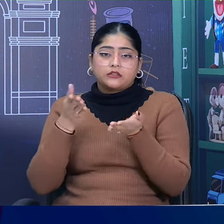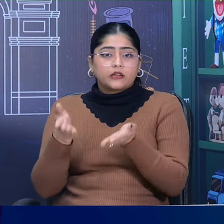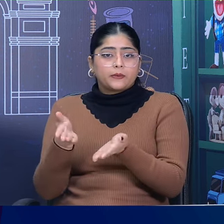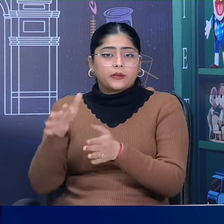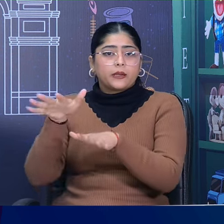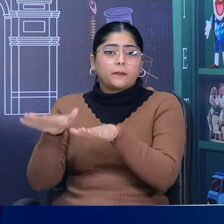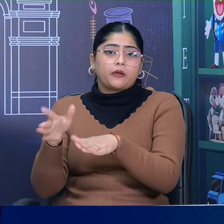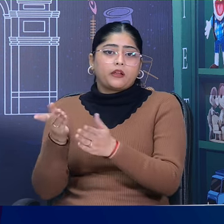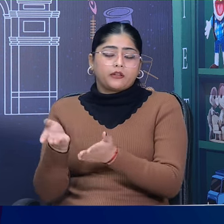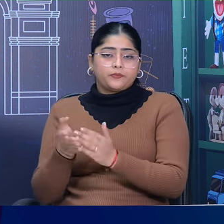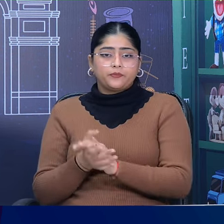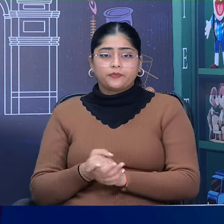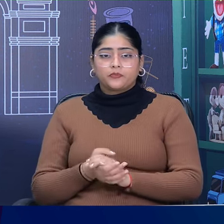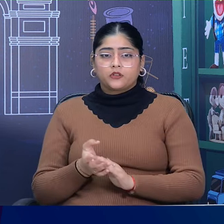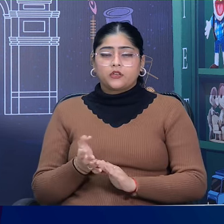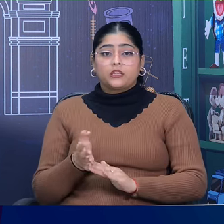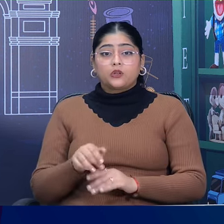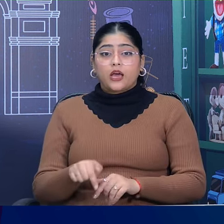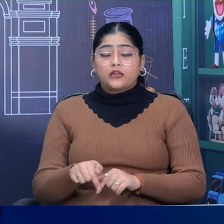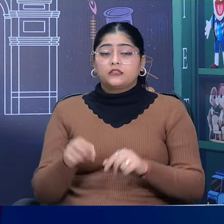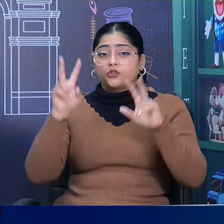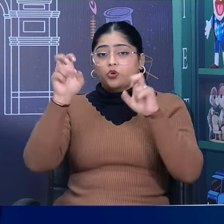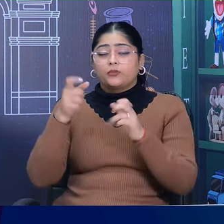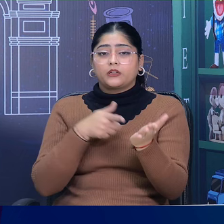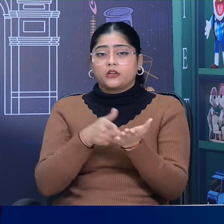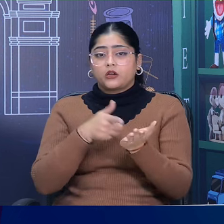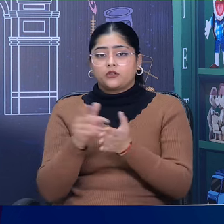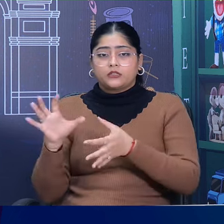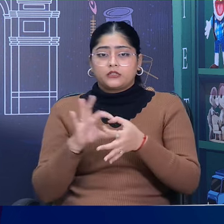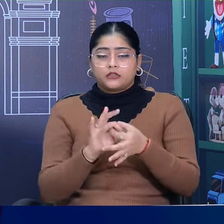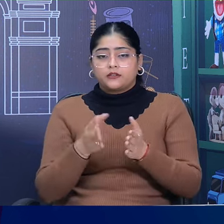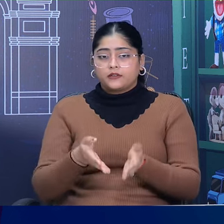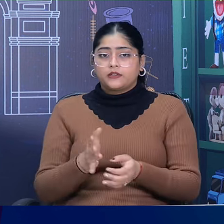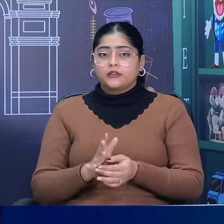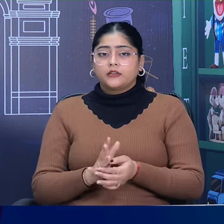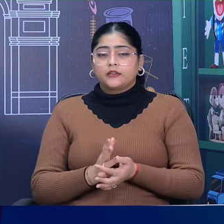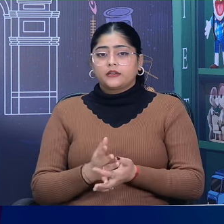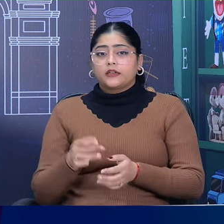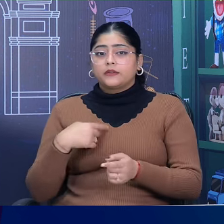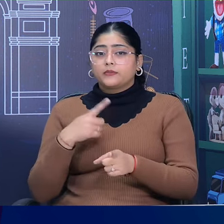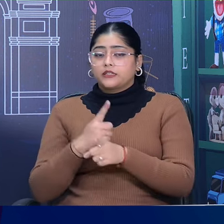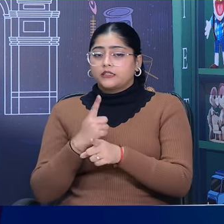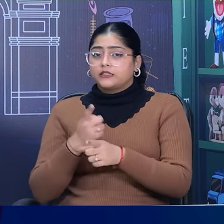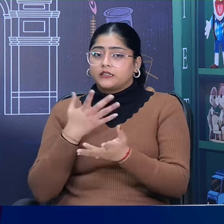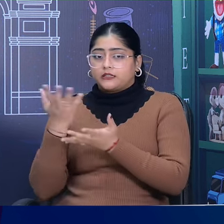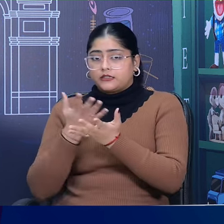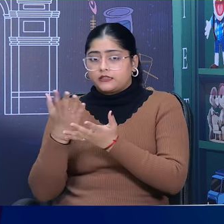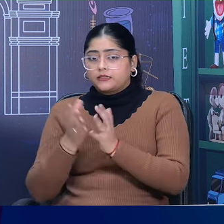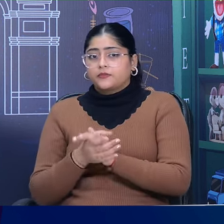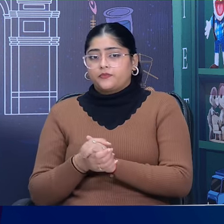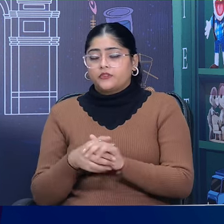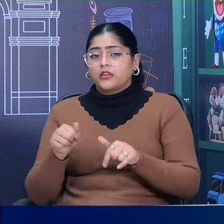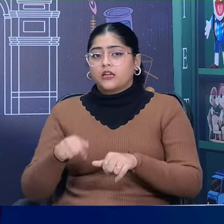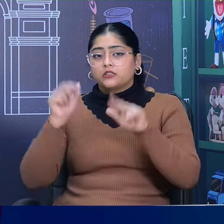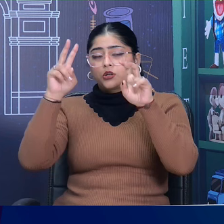देश तो गांव के विषय से जुड़ा ये आज का विषय पंचायती राज चलिए शुरू करते हैं सर से जानते हैं कि आज हम इस चैप्टर में क्या-क्या